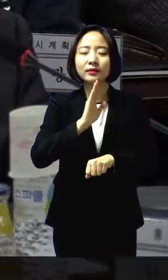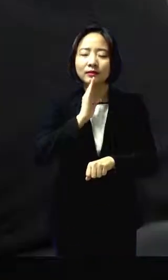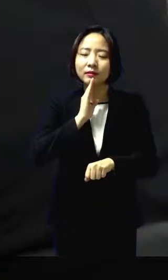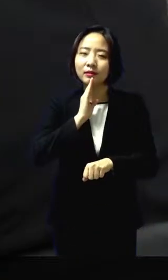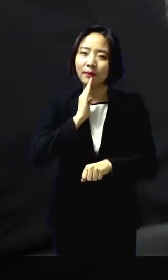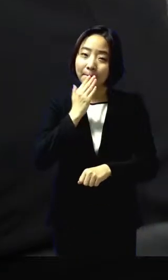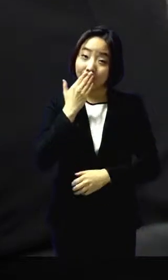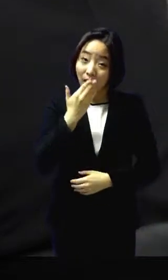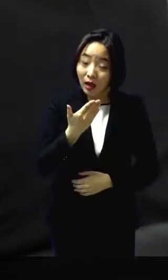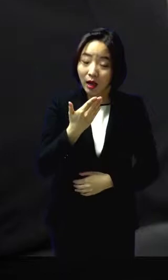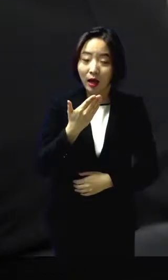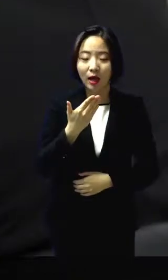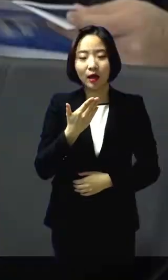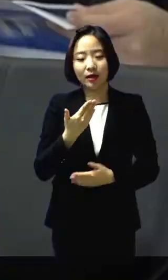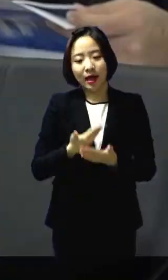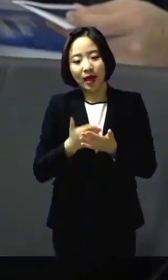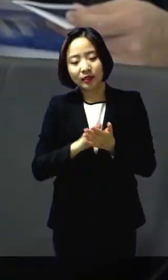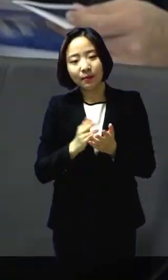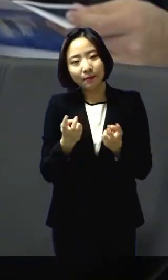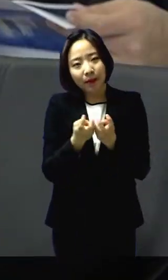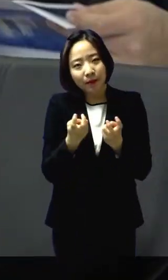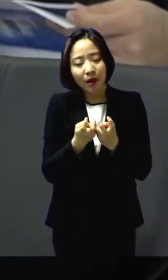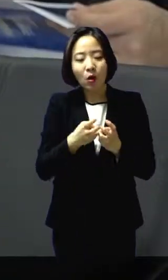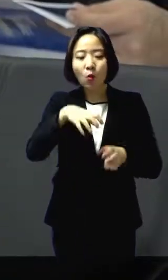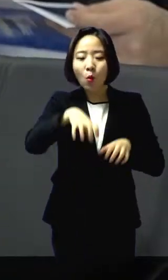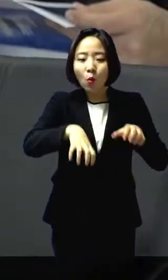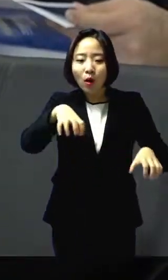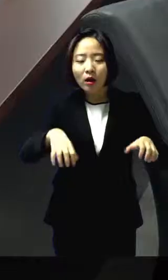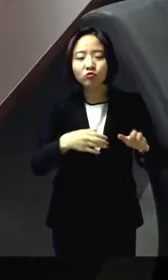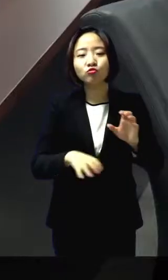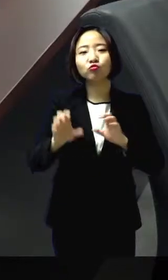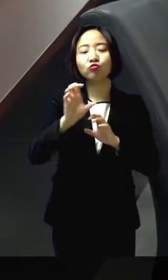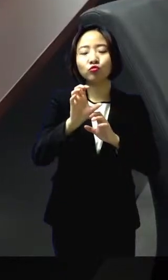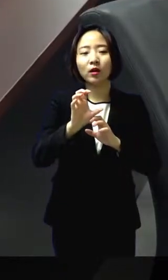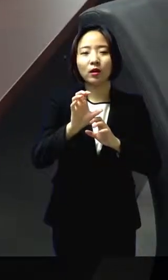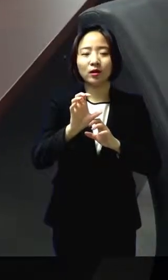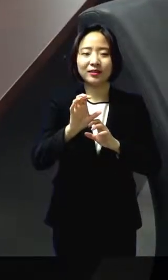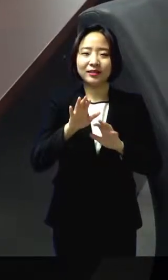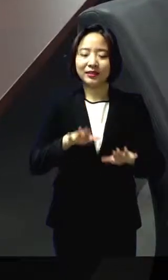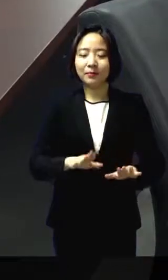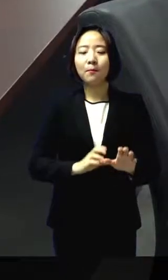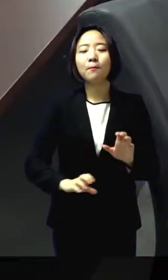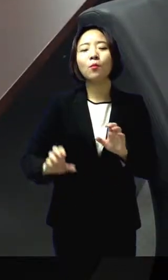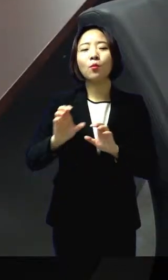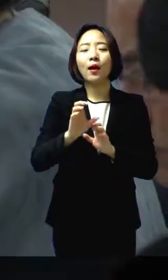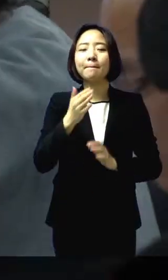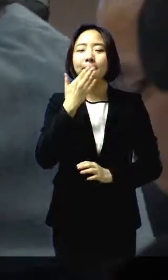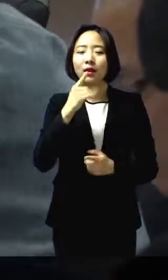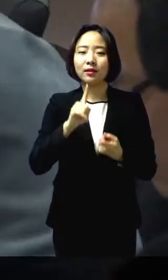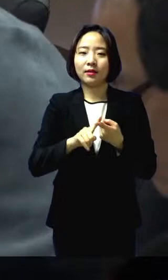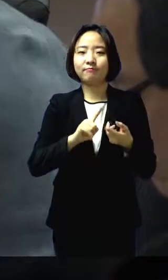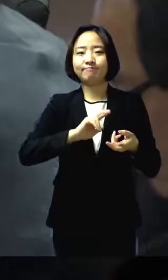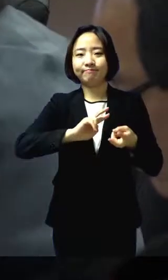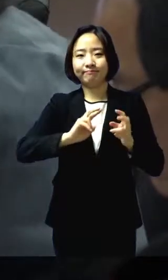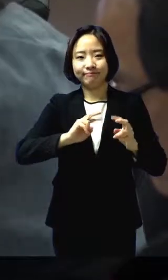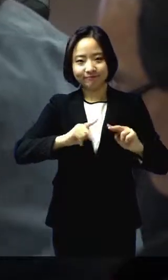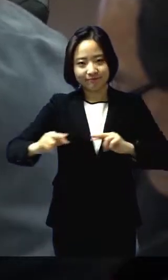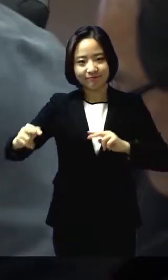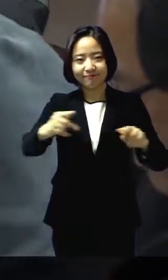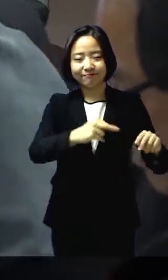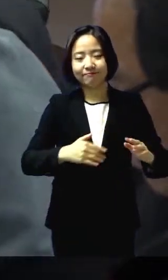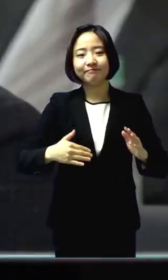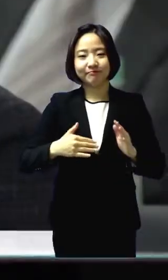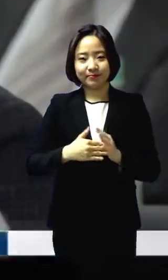검토, 개선 방안 도출, 공간별 추가 시설 계획 등 기존 설계 공무원을 보완할 수 있는 여러 가지 방안을